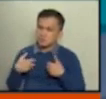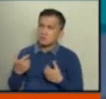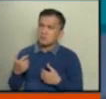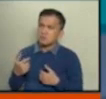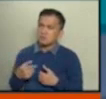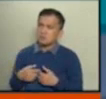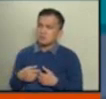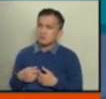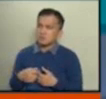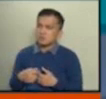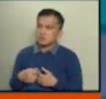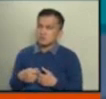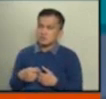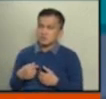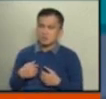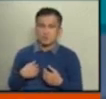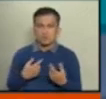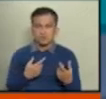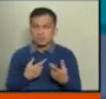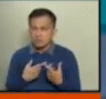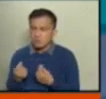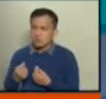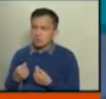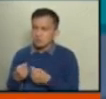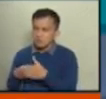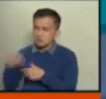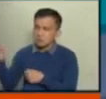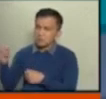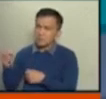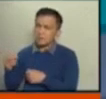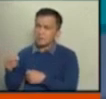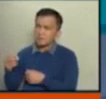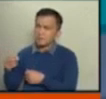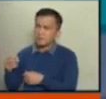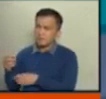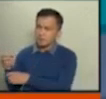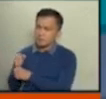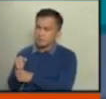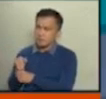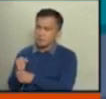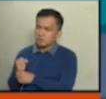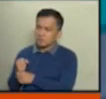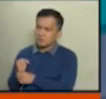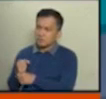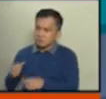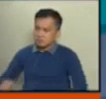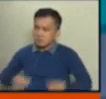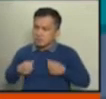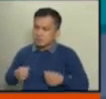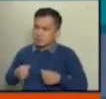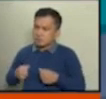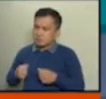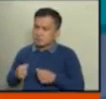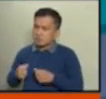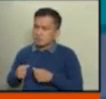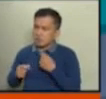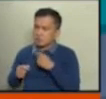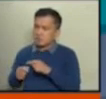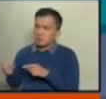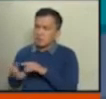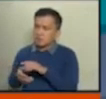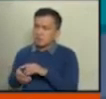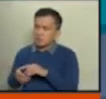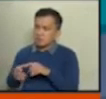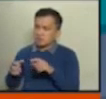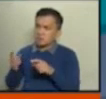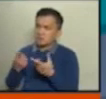siya. Tapos ang ginawa ko po sa kanya, lumabas na po ako, di kukuha po ako ng pajama kasi mag-ahapbat na po ako. Tapos ang ginawa naman